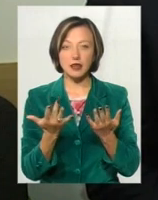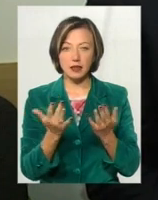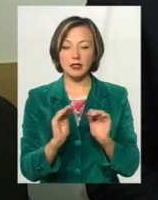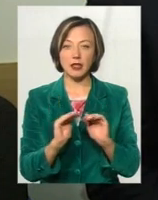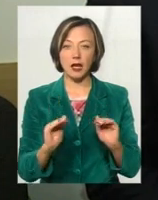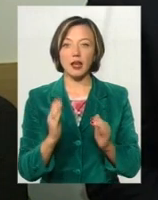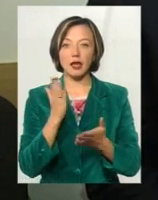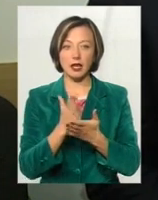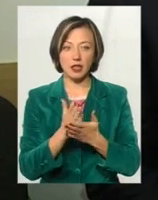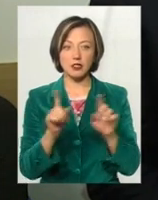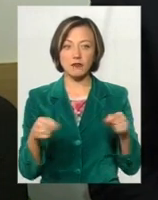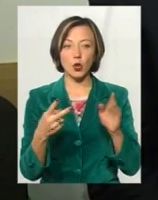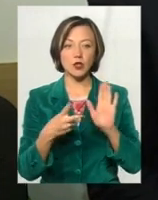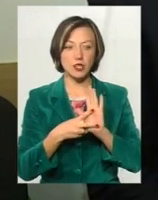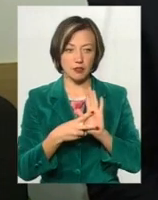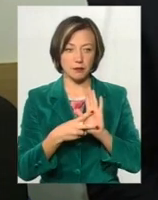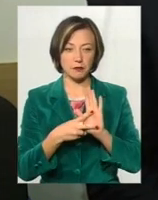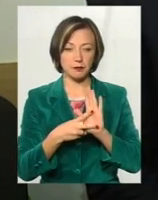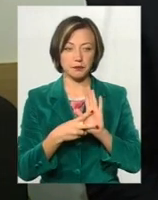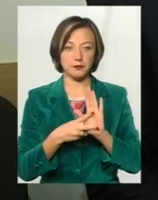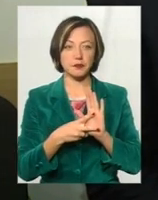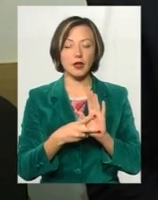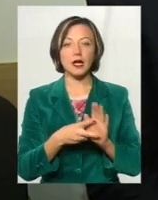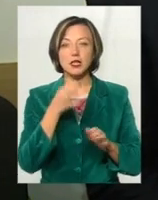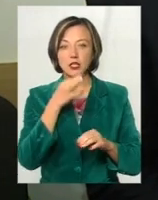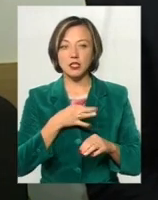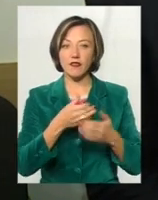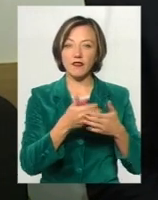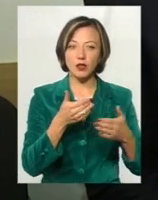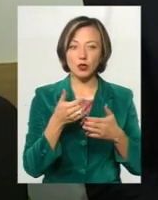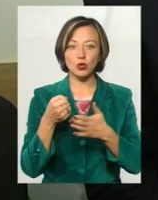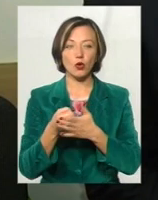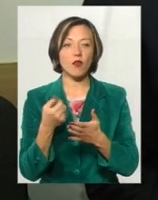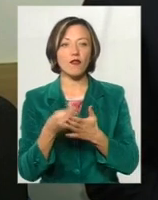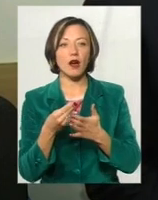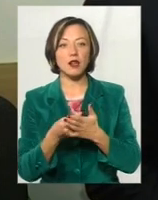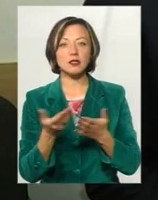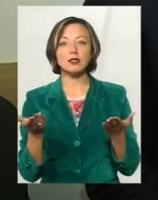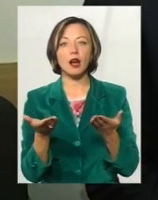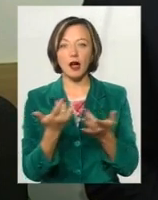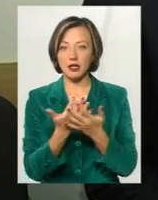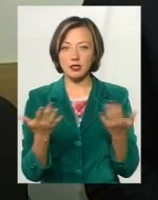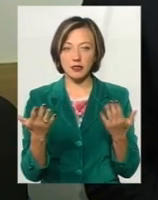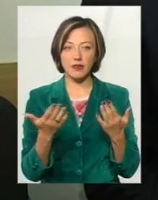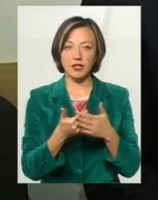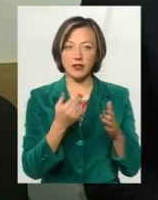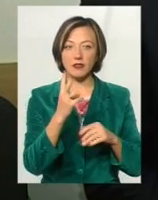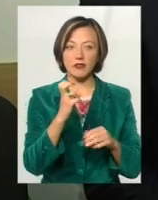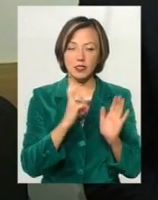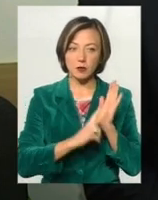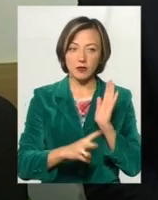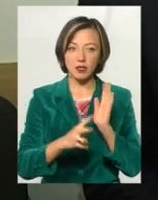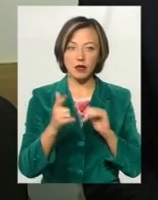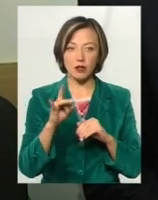дітей? Сьогодні їх є створено 7. Скажіть, будь ласка, від і до, ну, вартість, каже, різна плата? Плата від